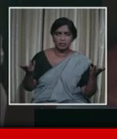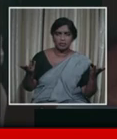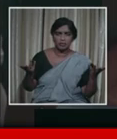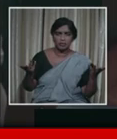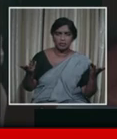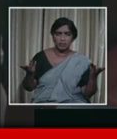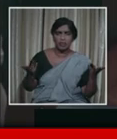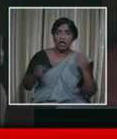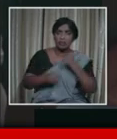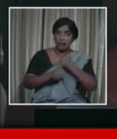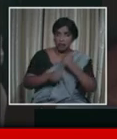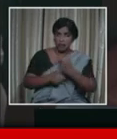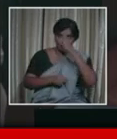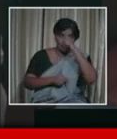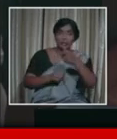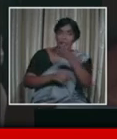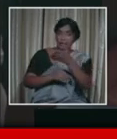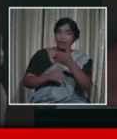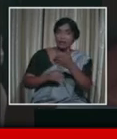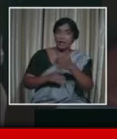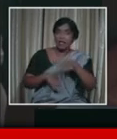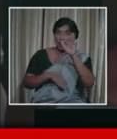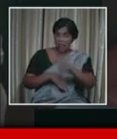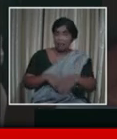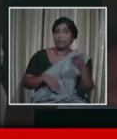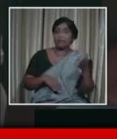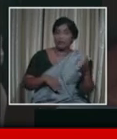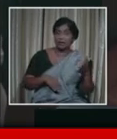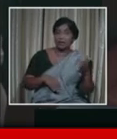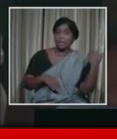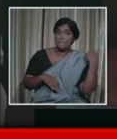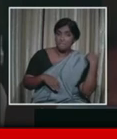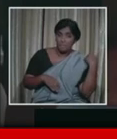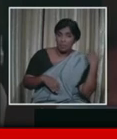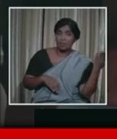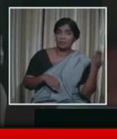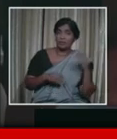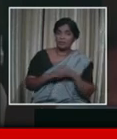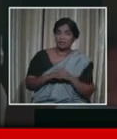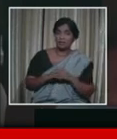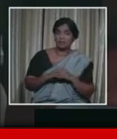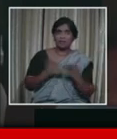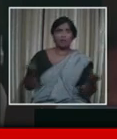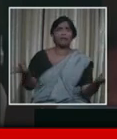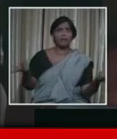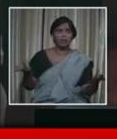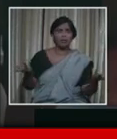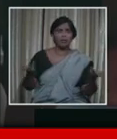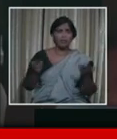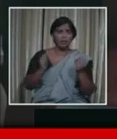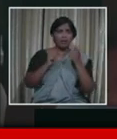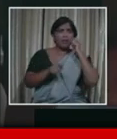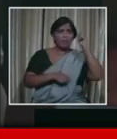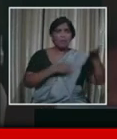ara loko ke mati aja, itu mage daru aja, itu mage sahodari aja, mau kan itu, ini semua orang kan itu,